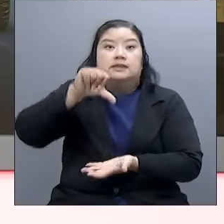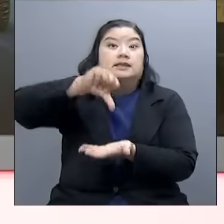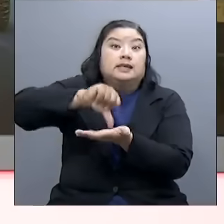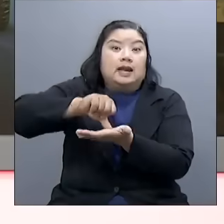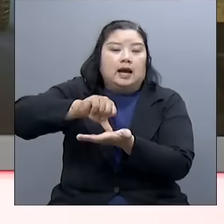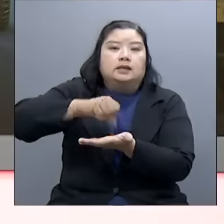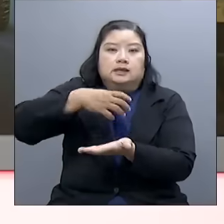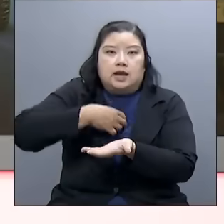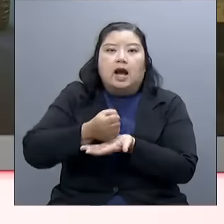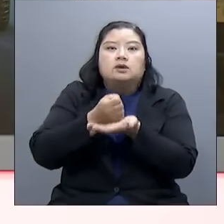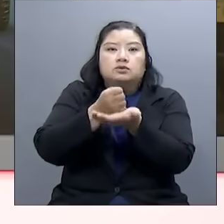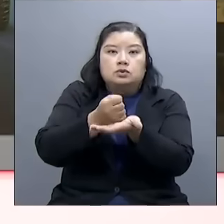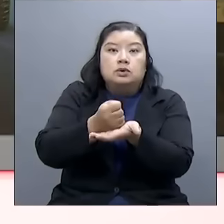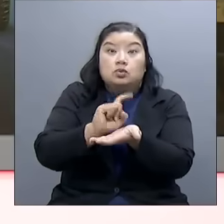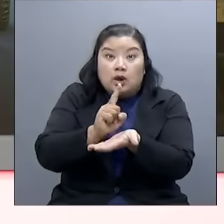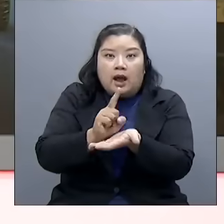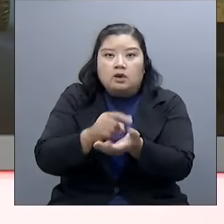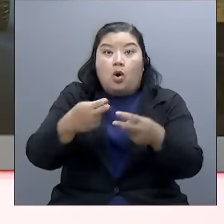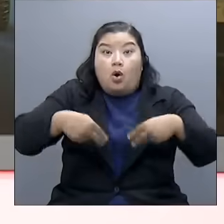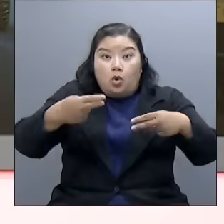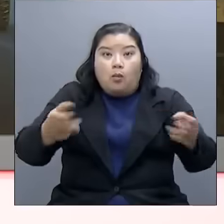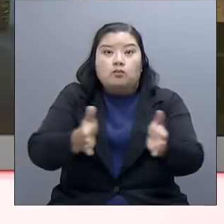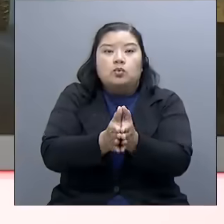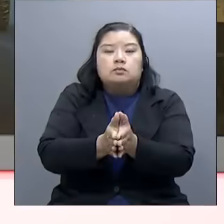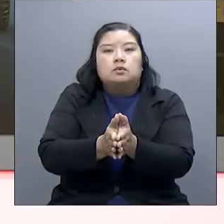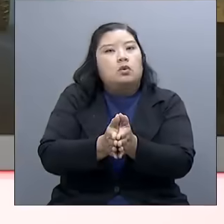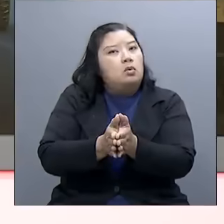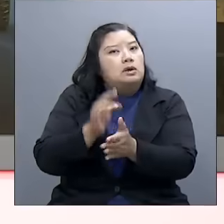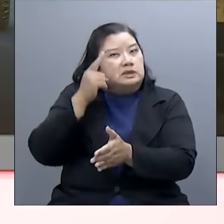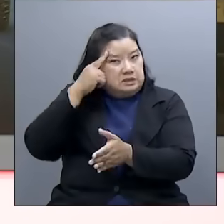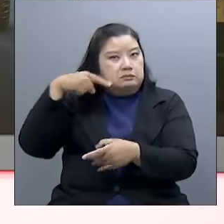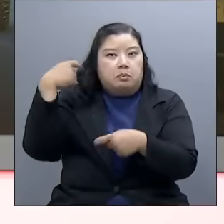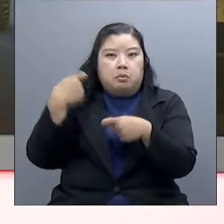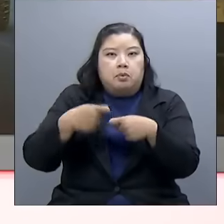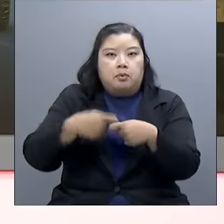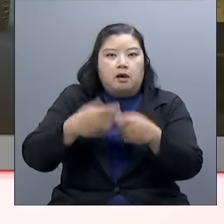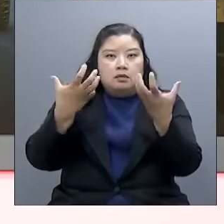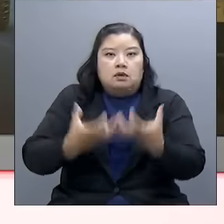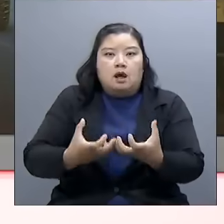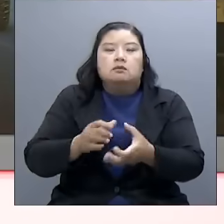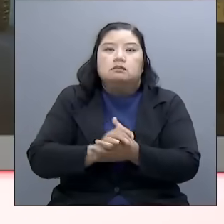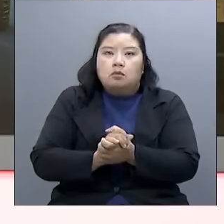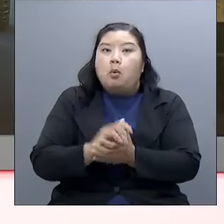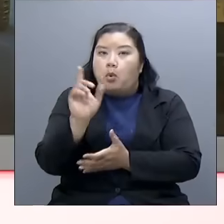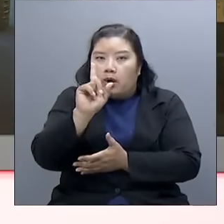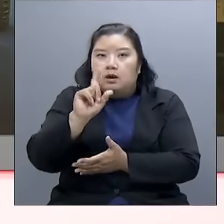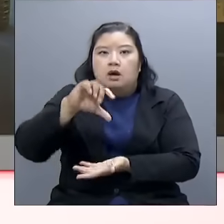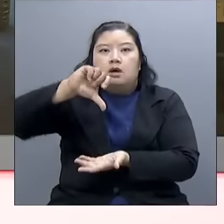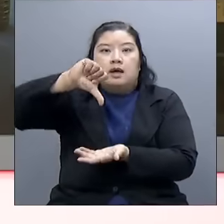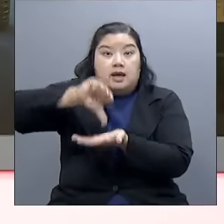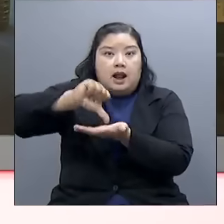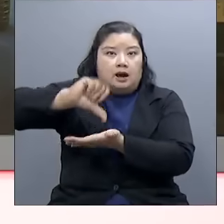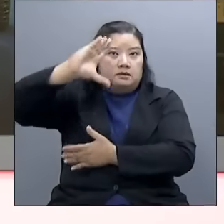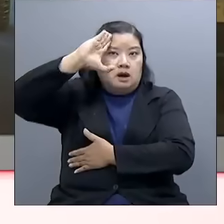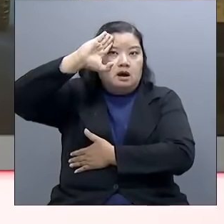มือเข้ามาร่วมวงทำสงครามในครั้งนี้โดยตรงผลกระทบน่าจะรุนแรงมากนะคะเพราะว่าถ้าเราไปดูศักยภาพของกองทัพอิหร่านคุณผู้ช